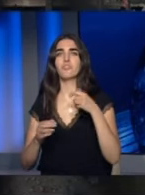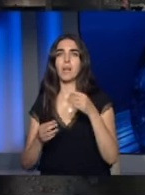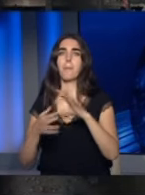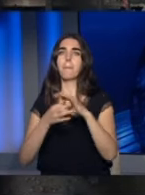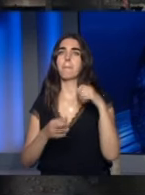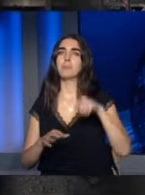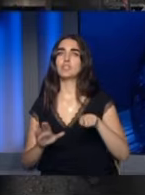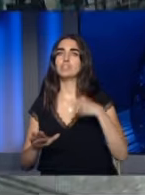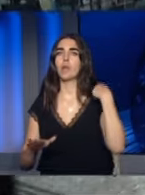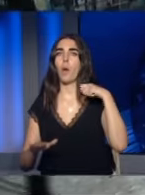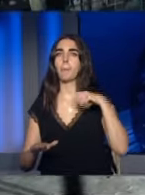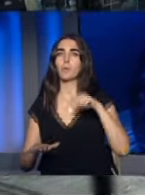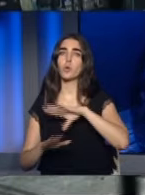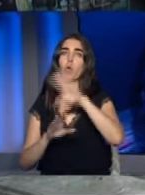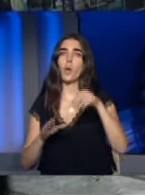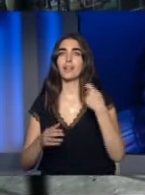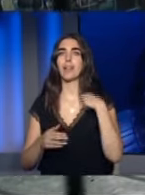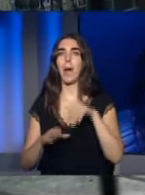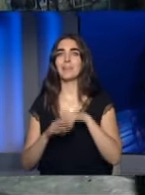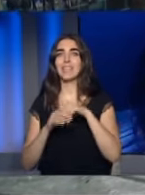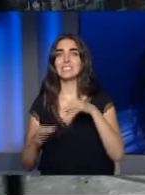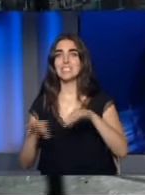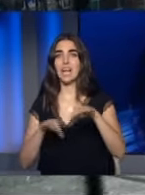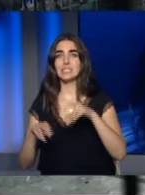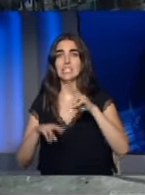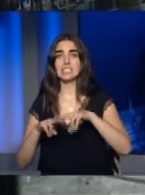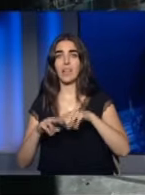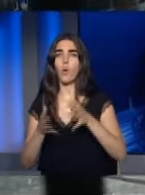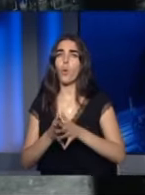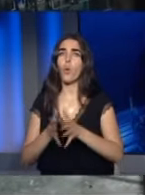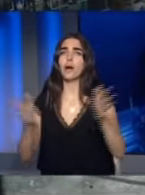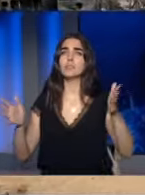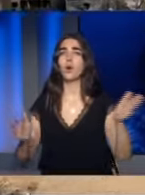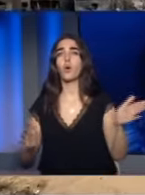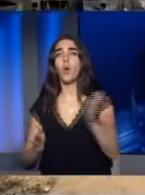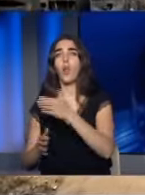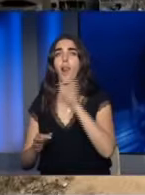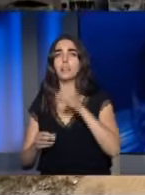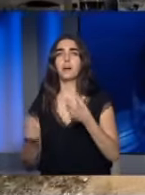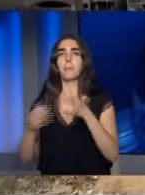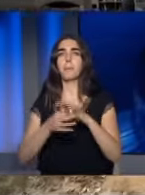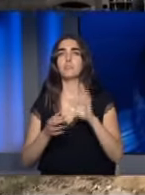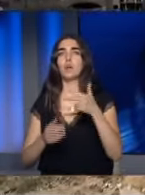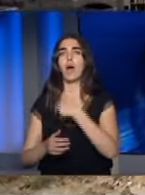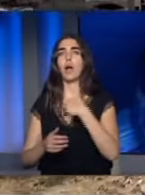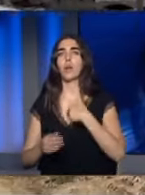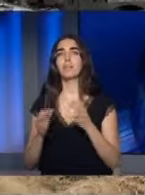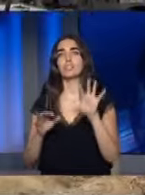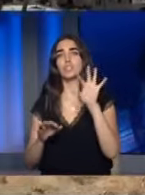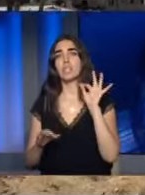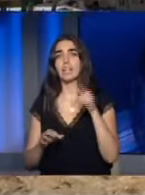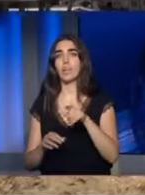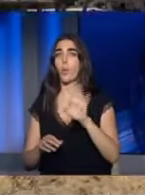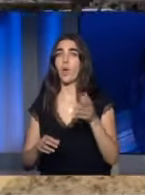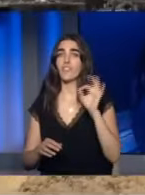الكونغرس ومجلس النواب وتامين التفاف سياسي اسرائيلي واسع حوله يعيده الى تاليف حكومه